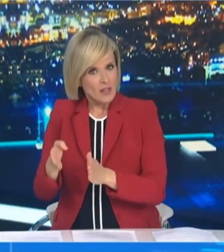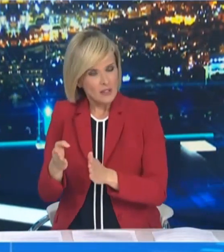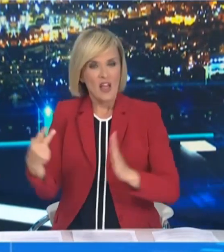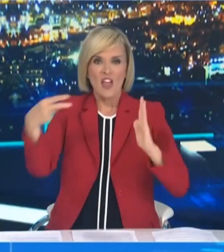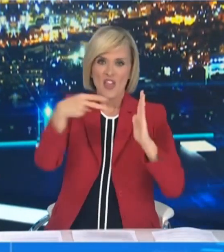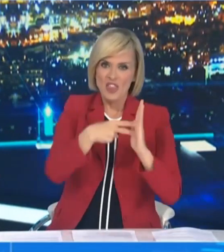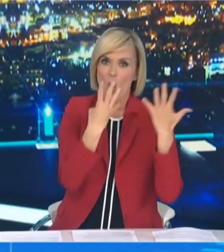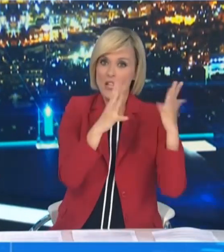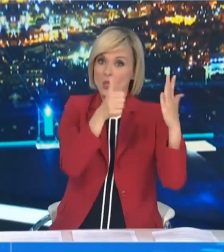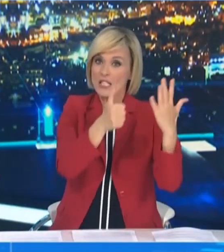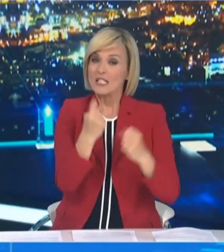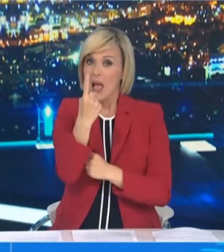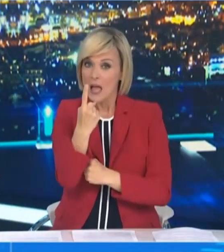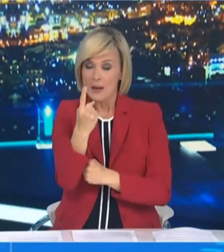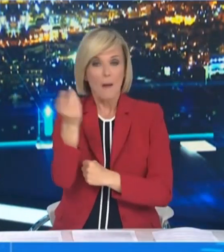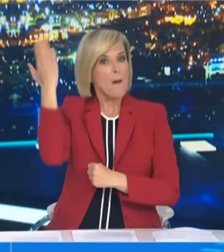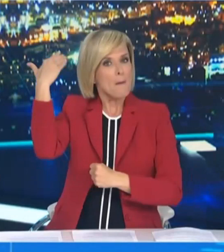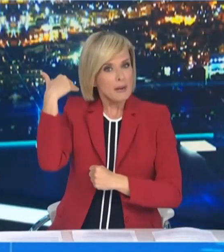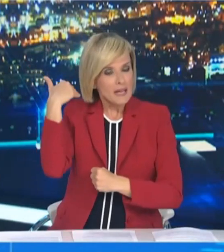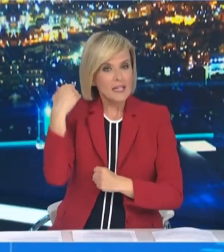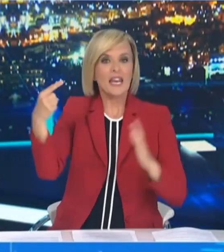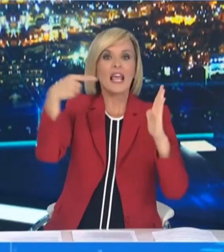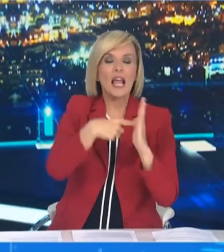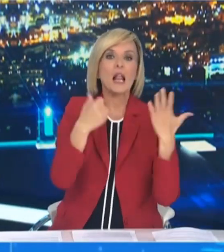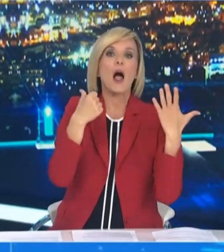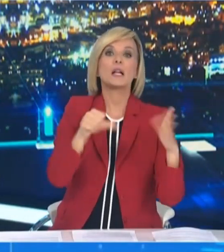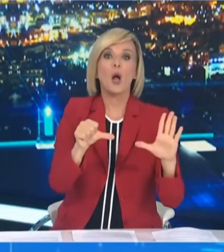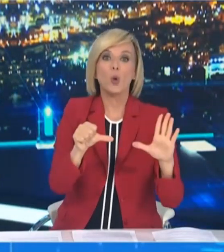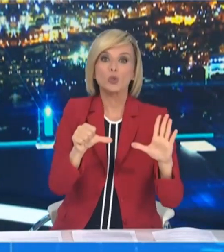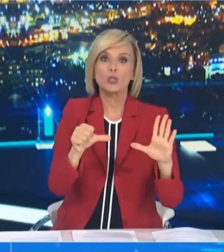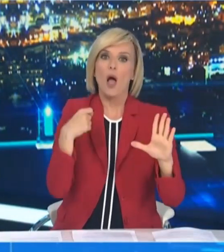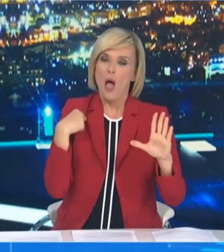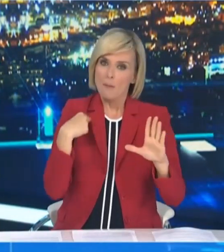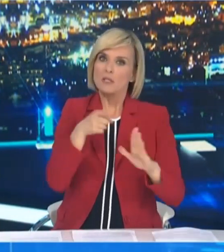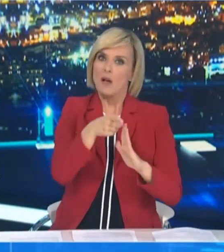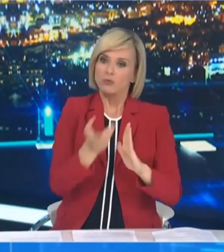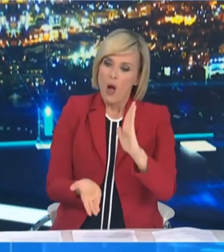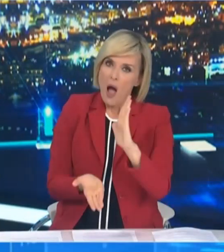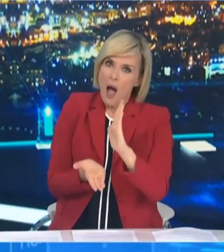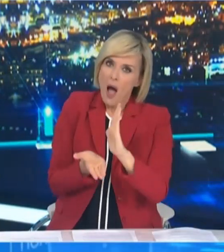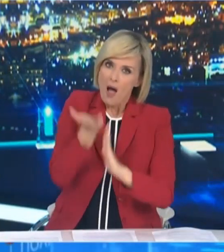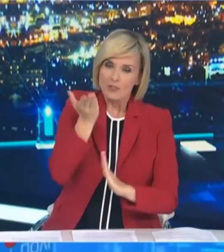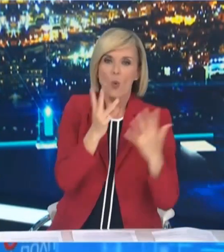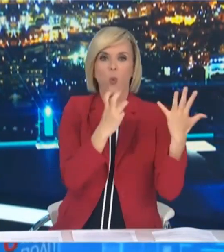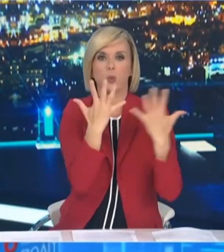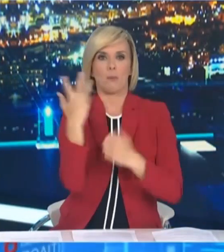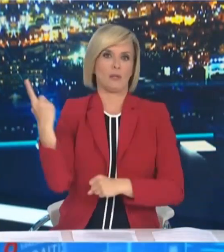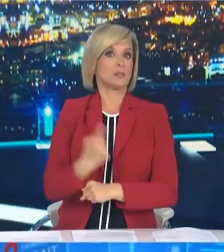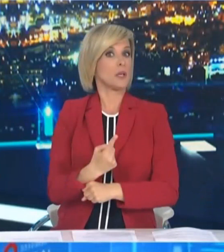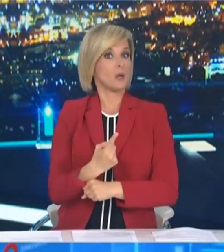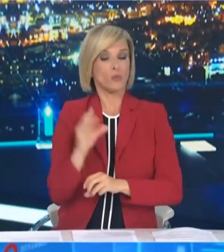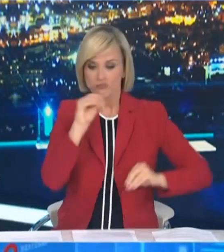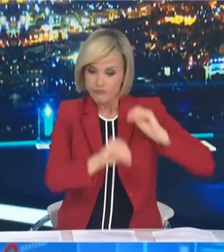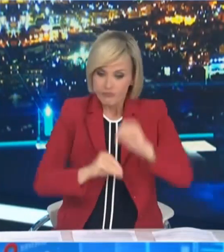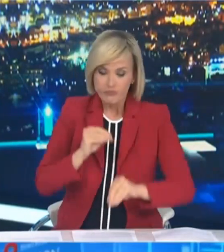2.961 από 1.600 πριν από ένα μήνα, δηλαδή τις αυξήσαμε 85%. Θέλω να αναφέρω δε ότι